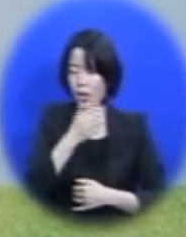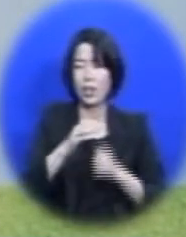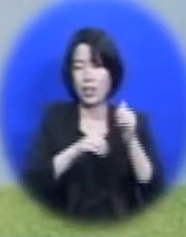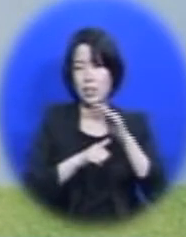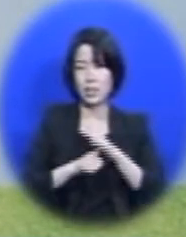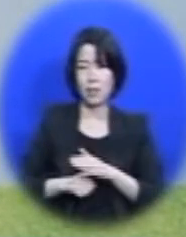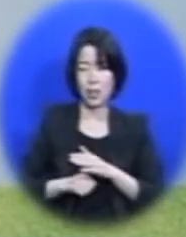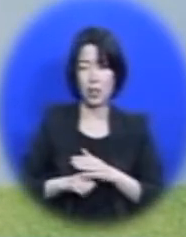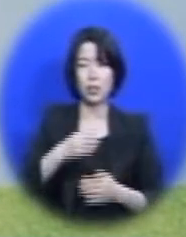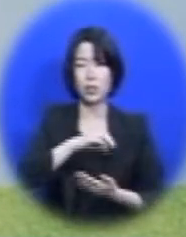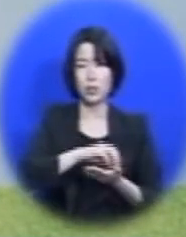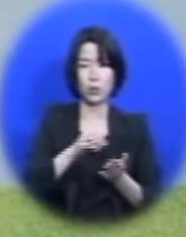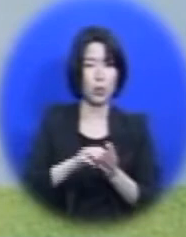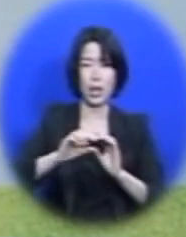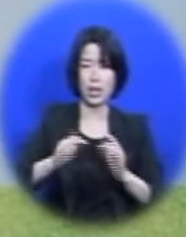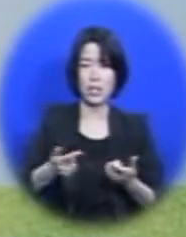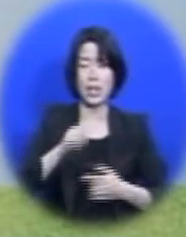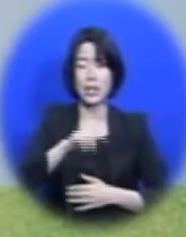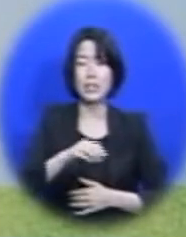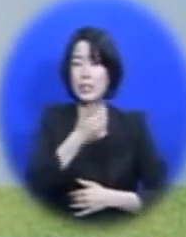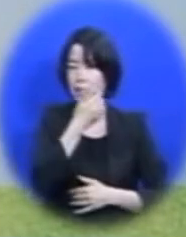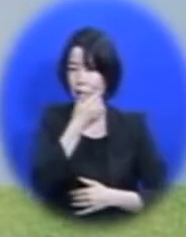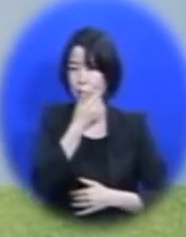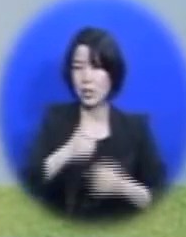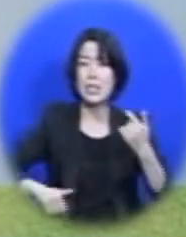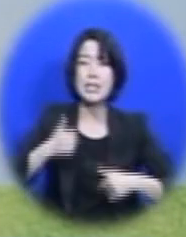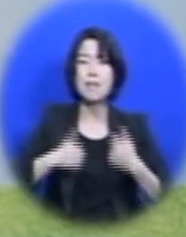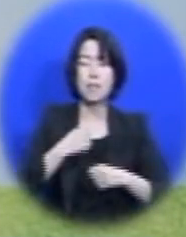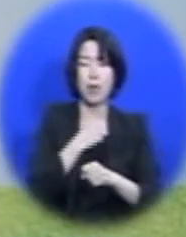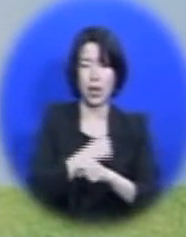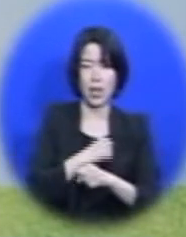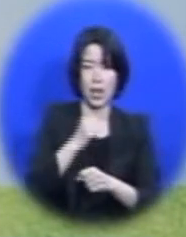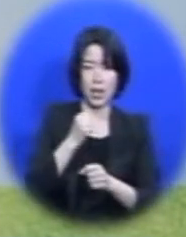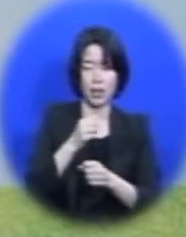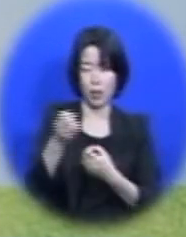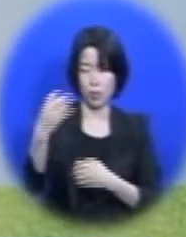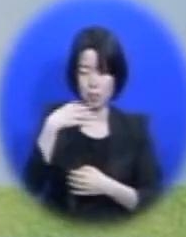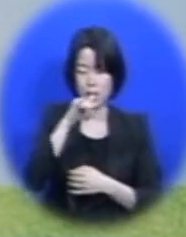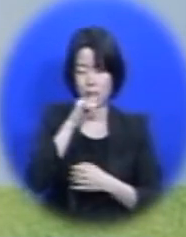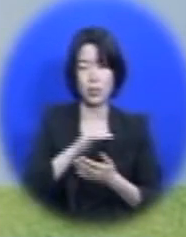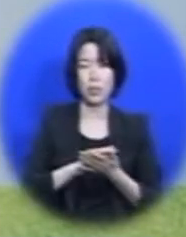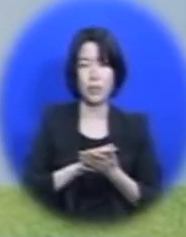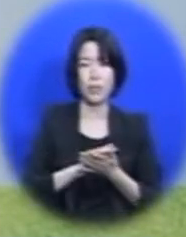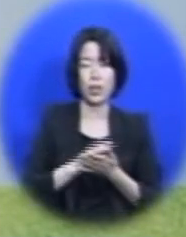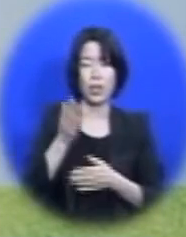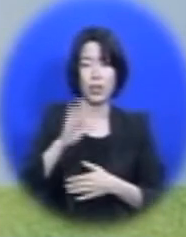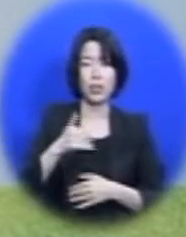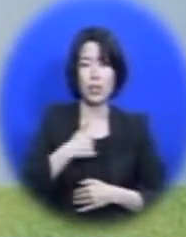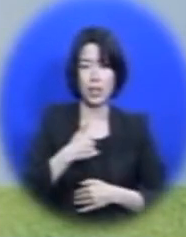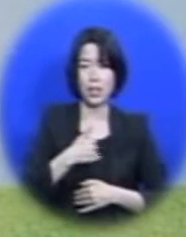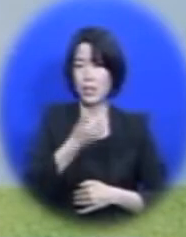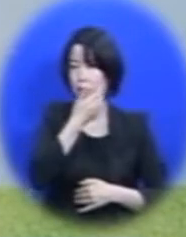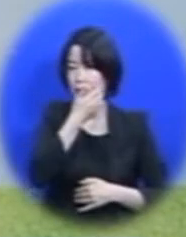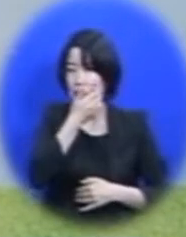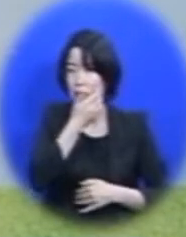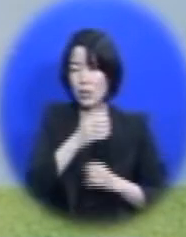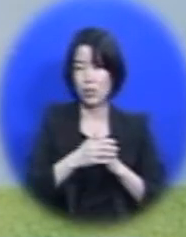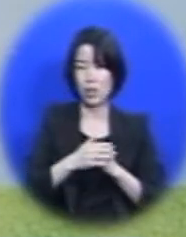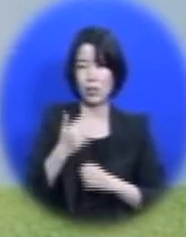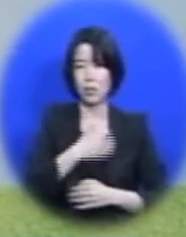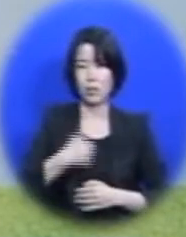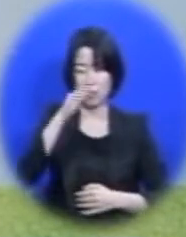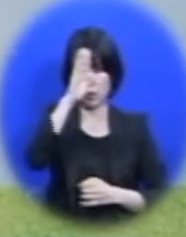정도가 아니라 그 능욕을 기뻐해야 한다고 하셨다. 그런데 나는 능욕이라는